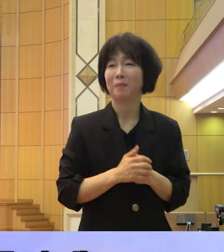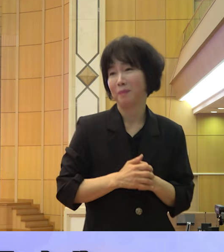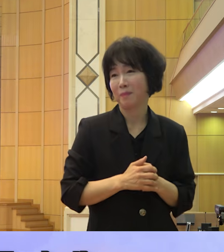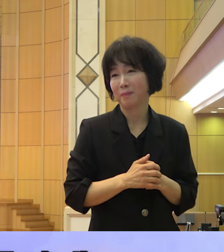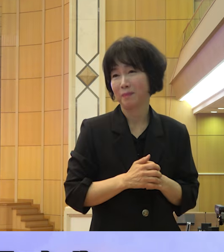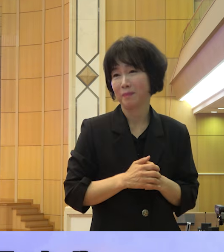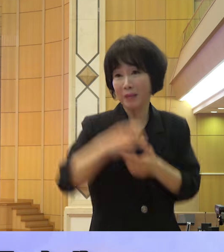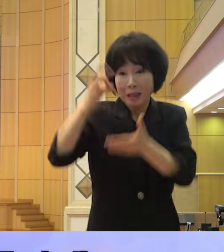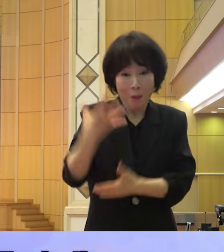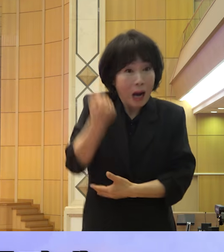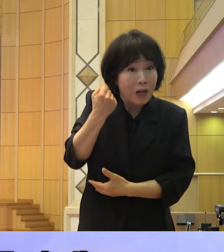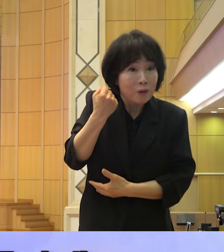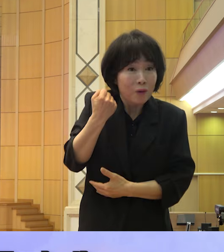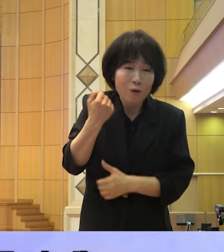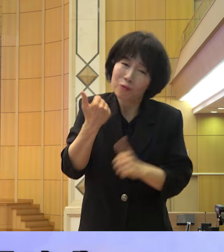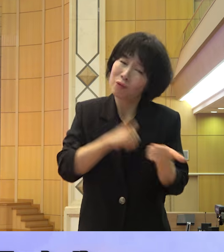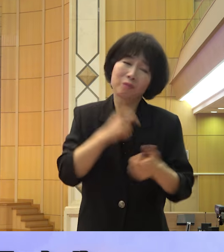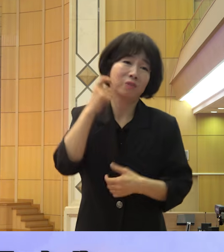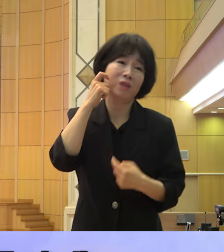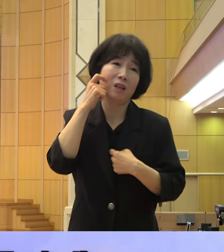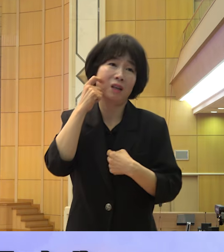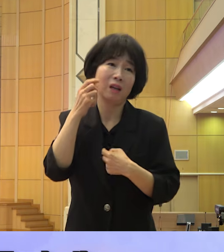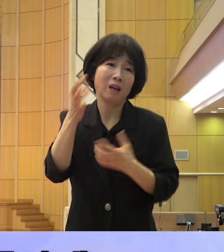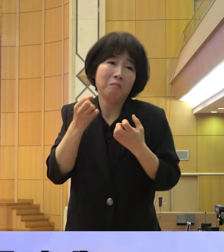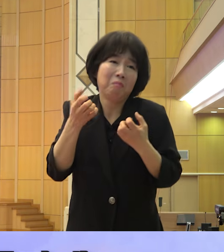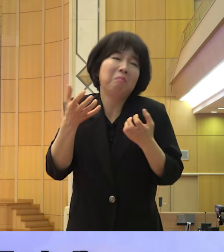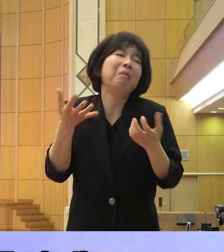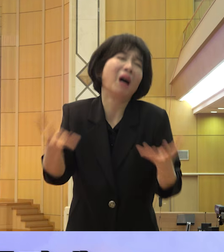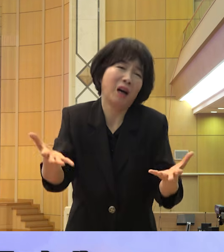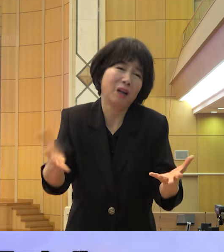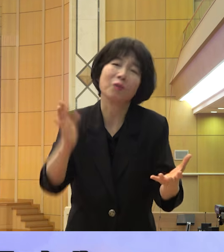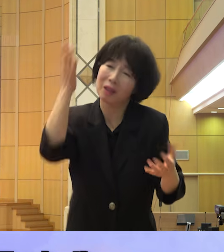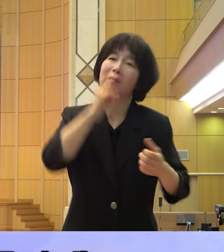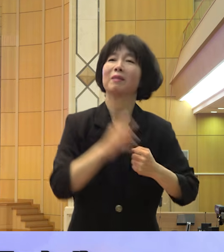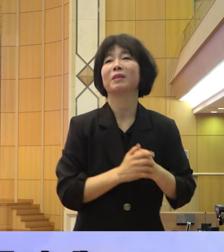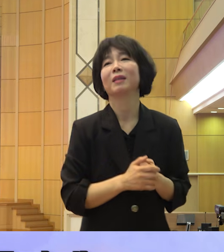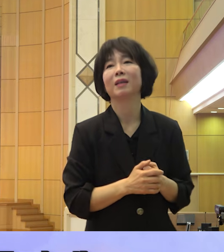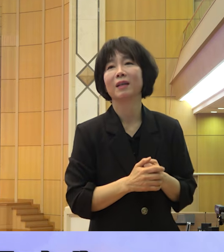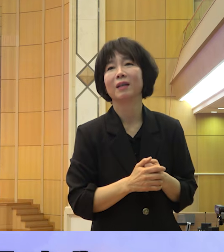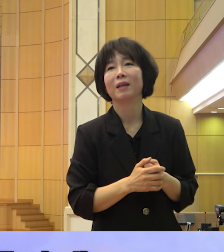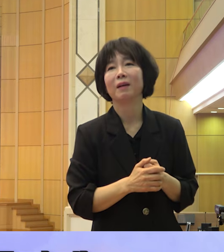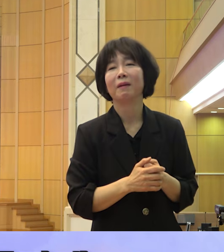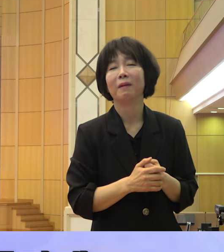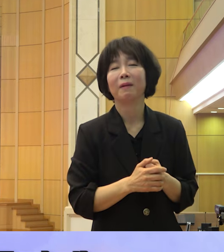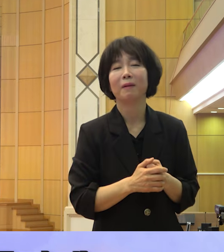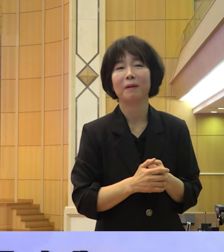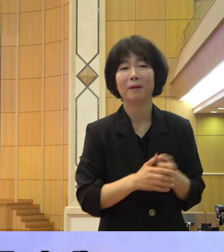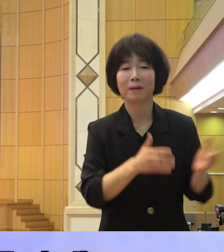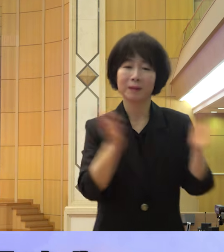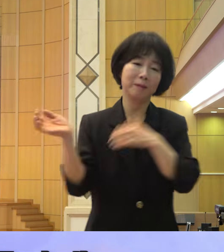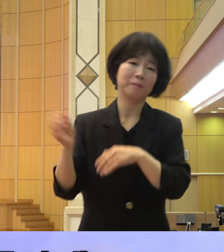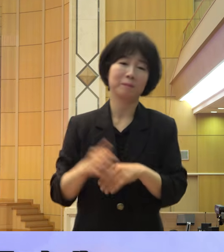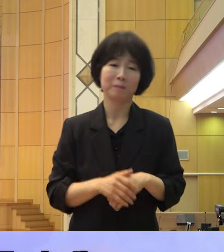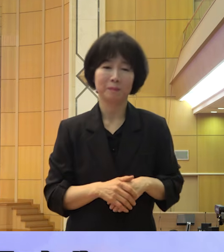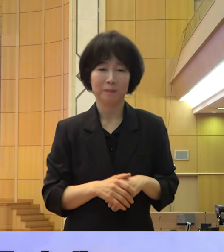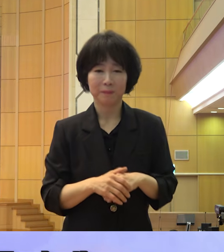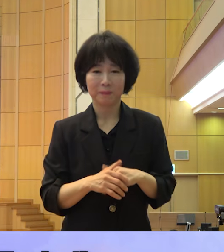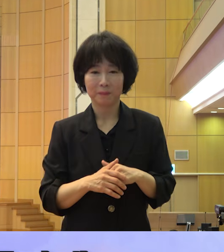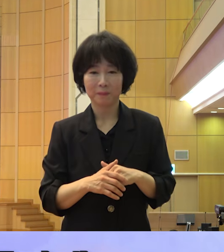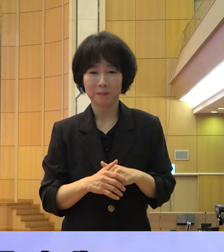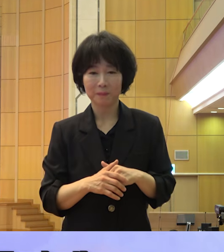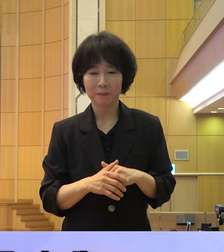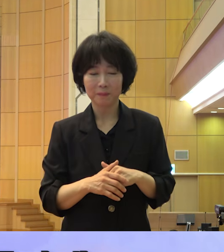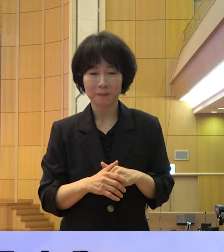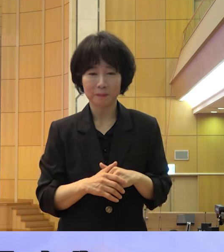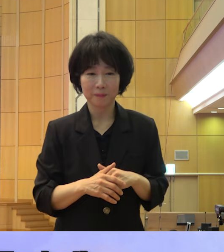아무것도 자기 손에 가지고 가지 못하리니. 12장 7절로 갑니다. 전서 흙은 여전히 땅으로 돌아가고, 이 말은